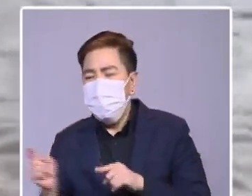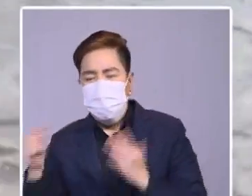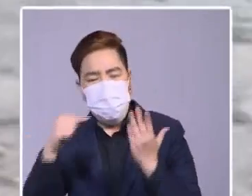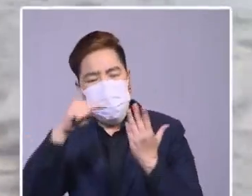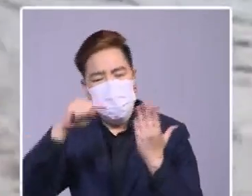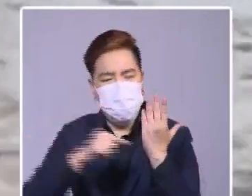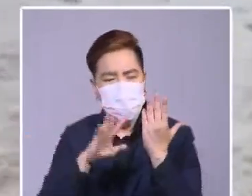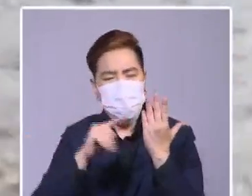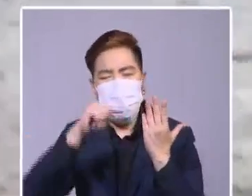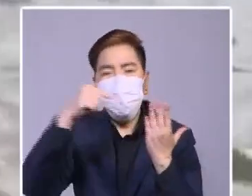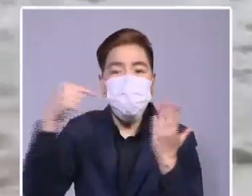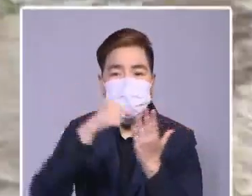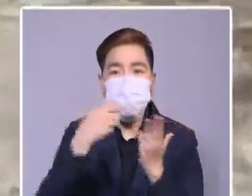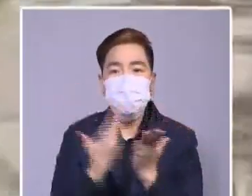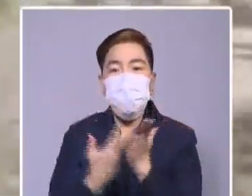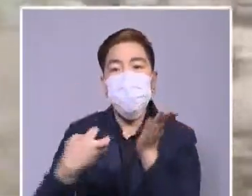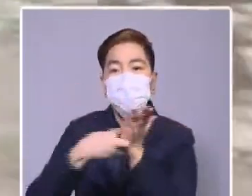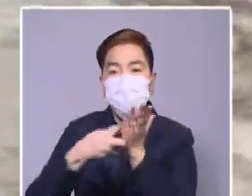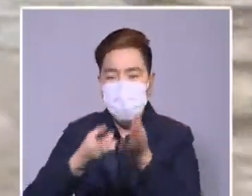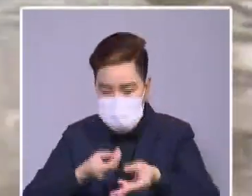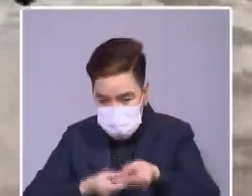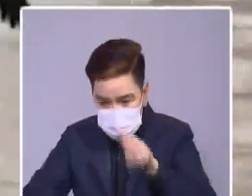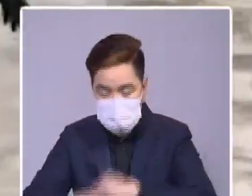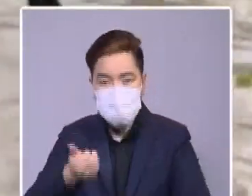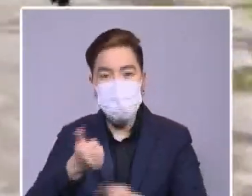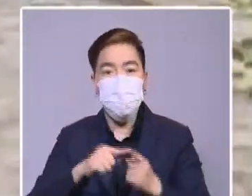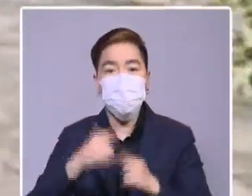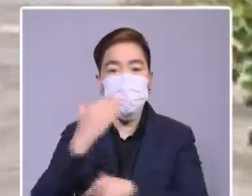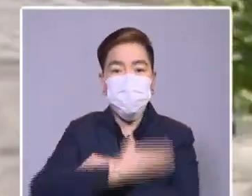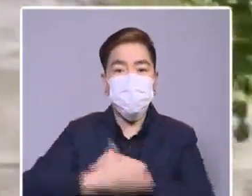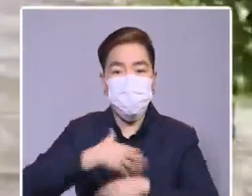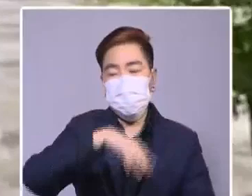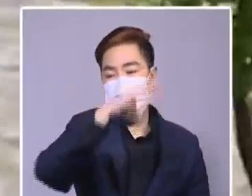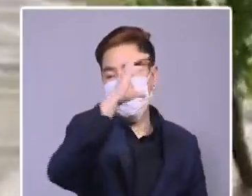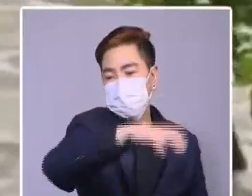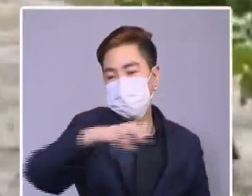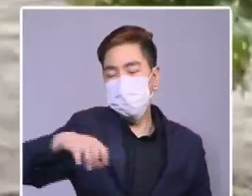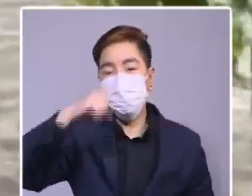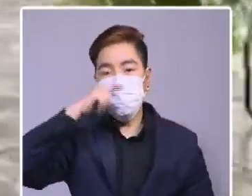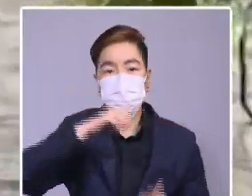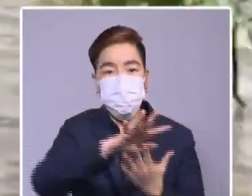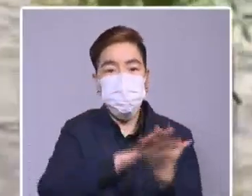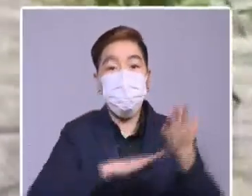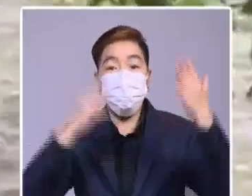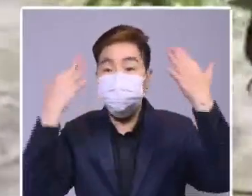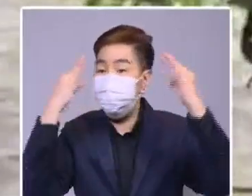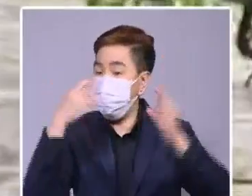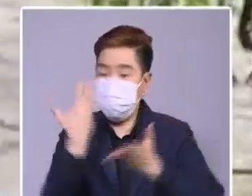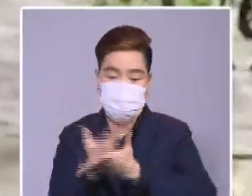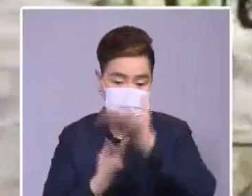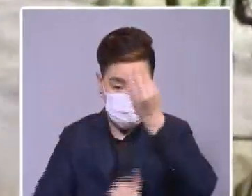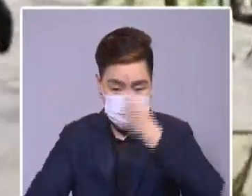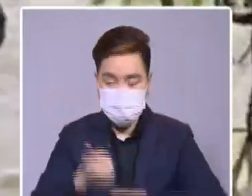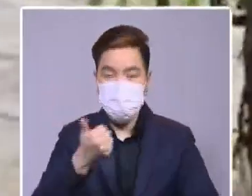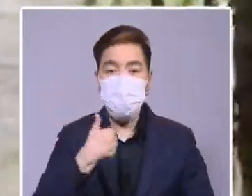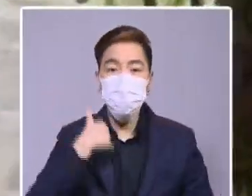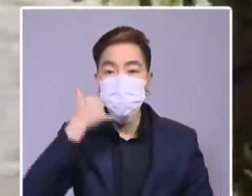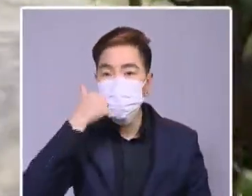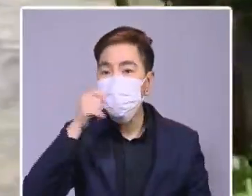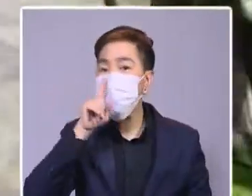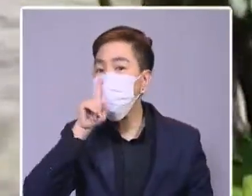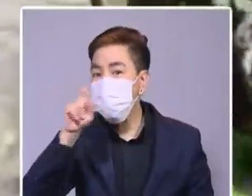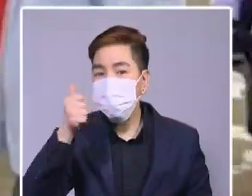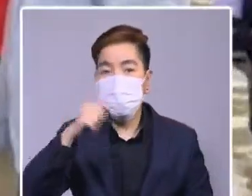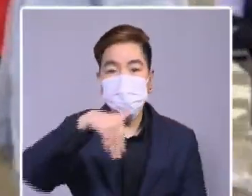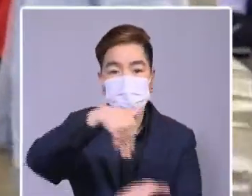ก็สามารถติดต่อขอคืนค่าตั๋วได้ที่สถานีรถไฟทุกแห่งทั่วประเทศฟรีนะคะหรือว่าสอบถามข้อมูลเพิ่มเติม